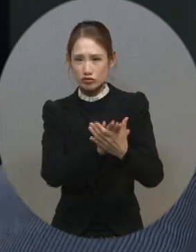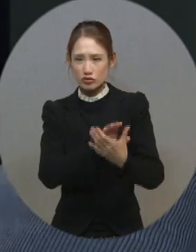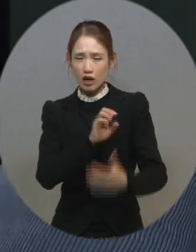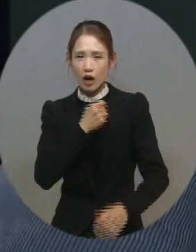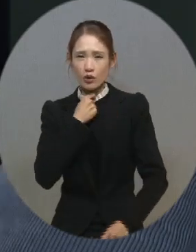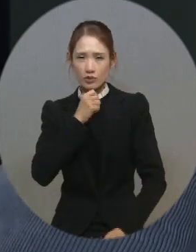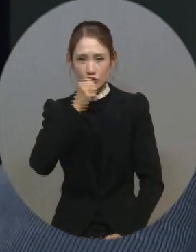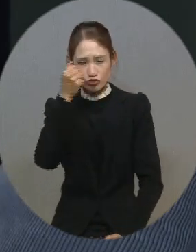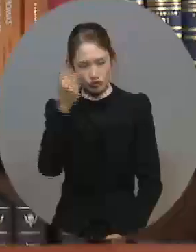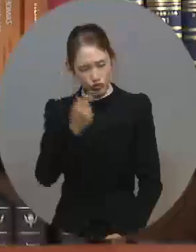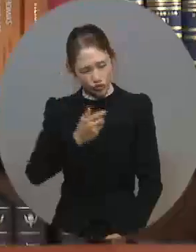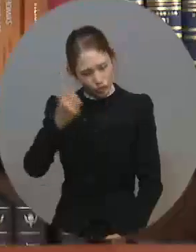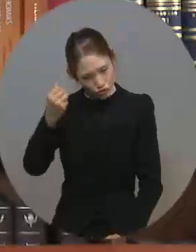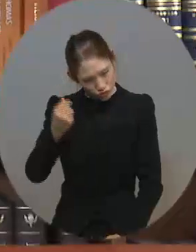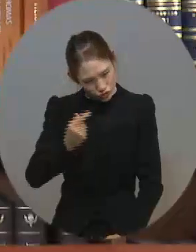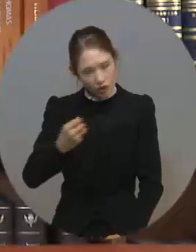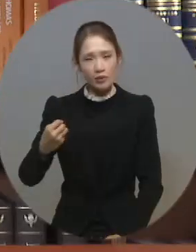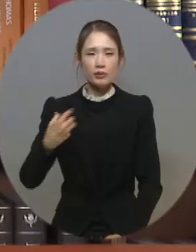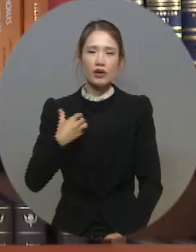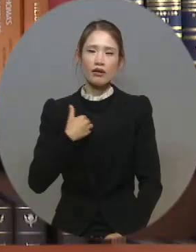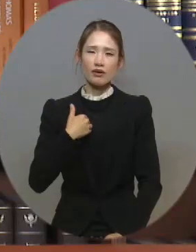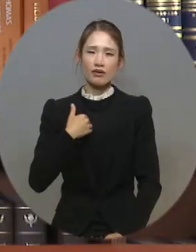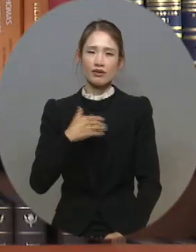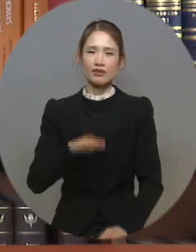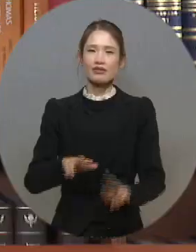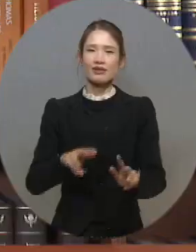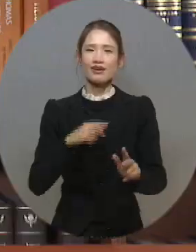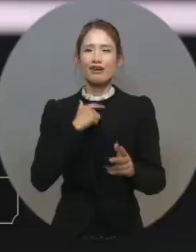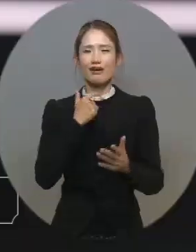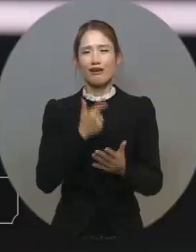거예요 이 친구들이. 저 지금 진동 받았어요.